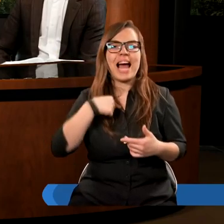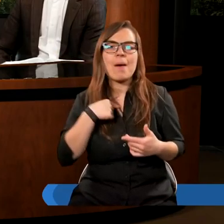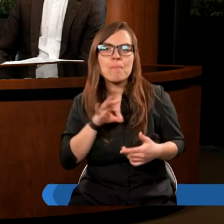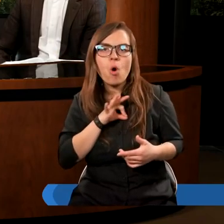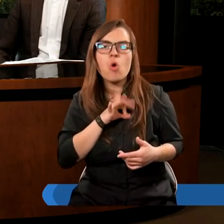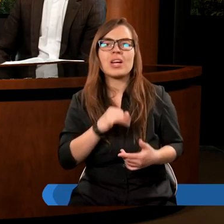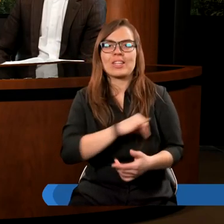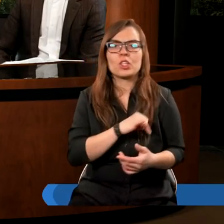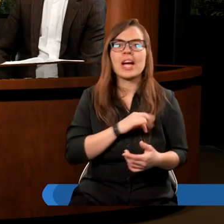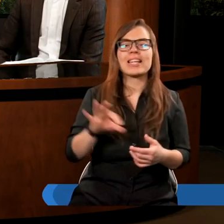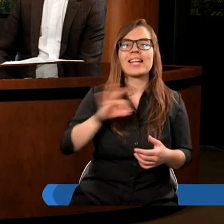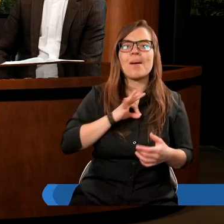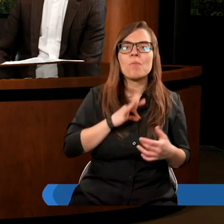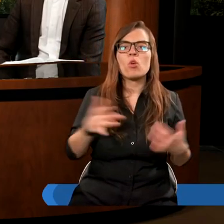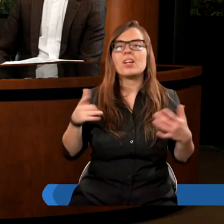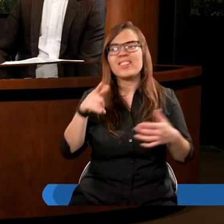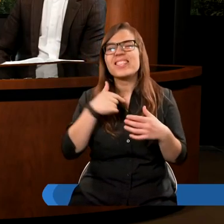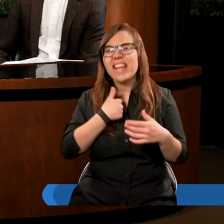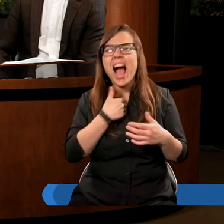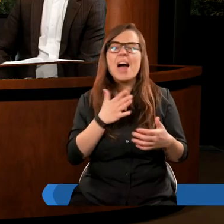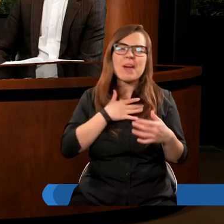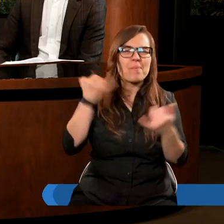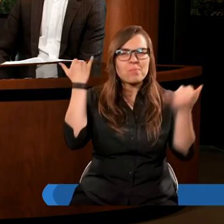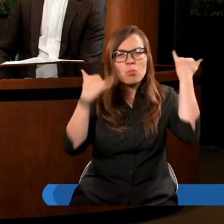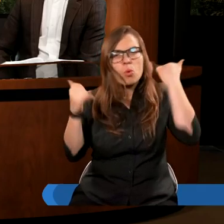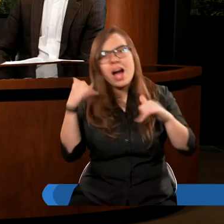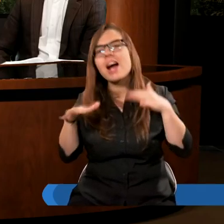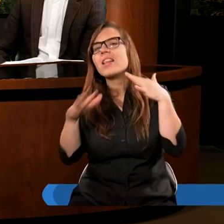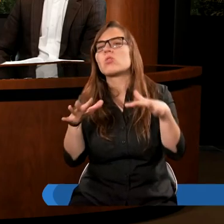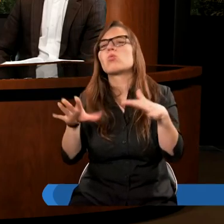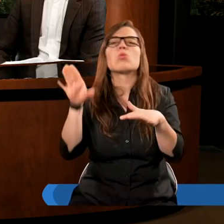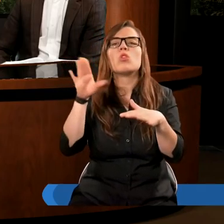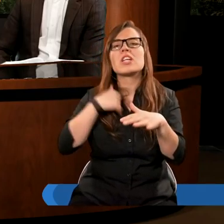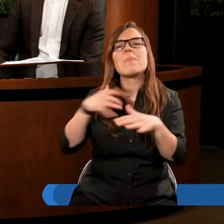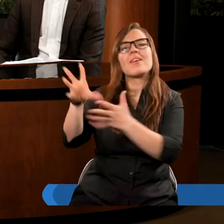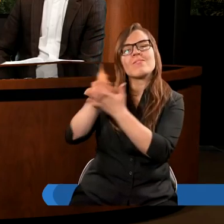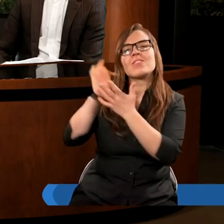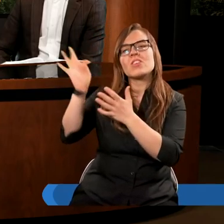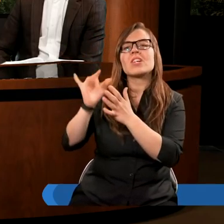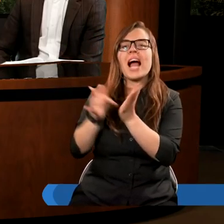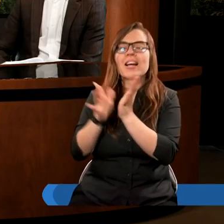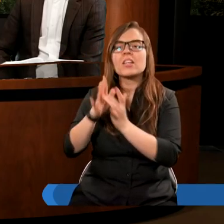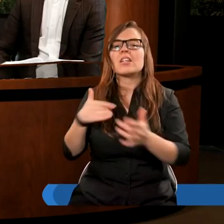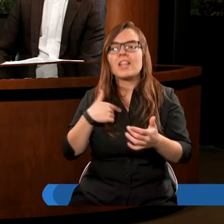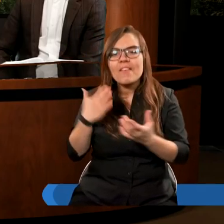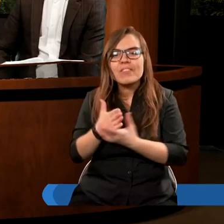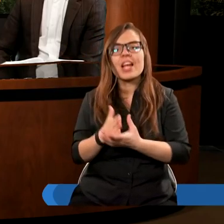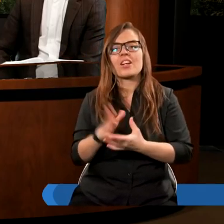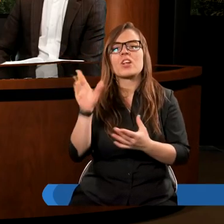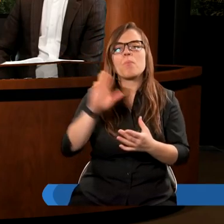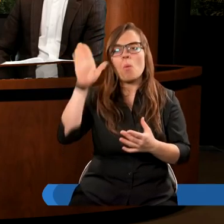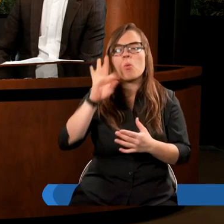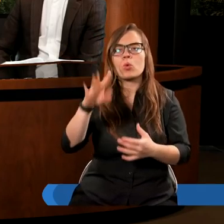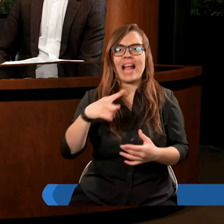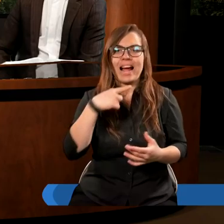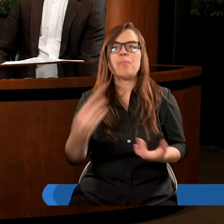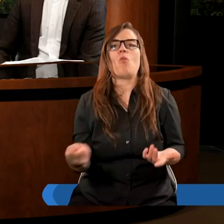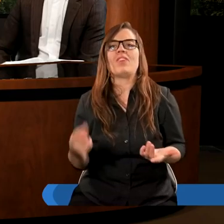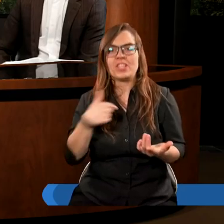widzę to, że jeszcze wiele mi brakuje do tego wzoru Jezus Chrystusa, ale wierzę, że jestem zbawiony. Dlaczego? No bo Bóg tak powiedział,